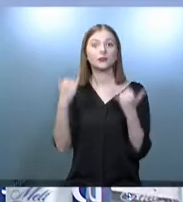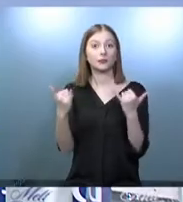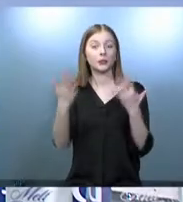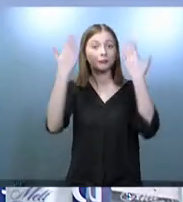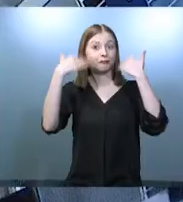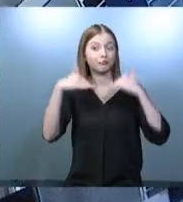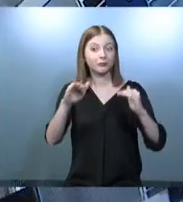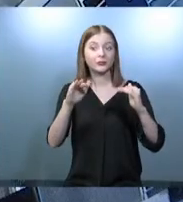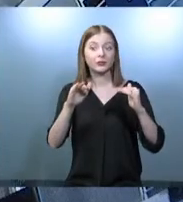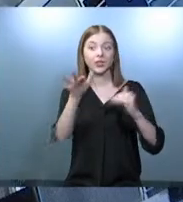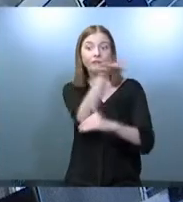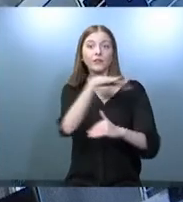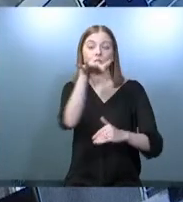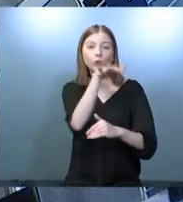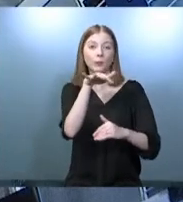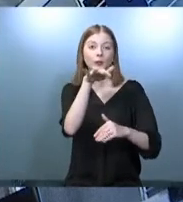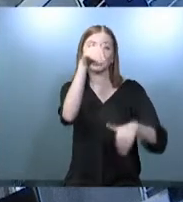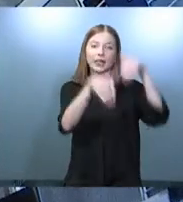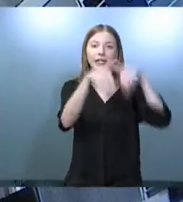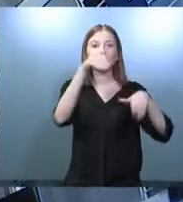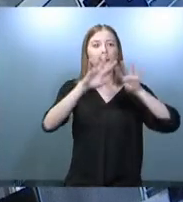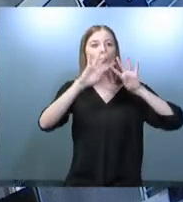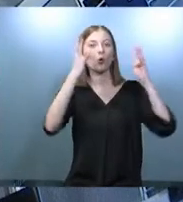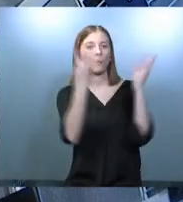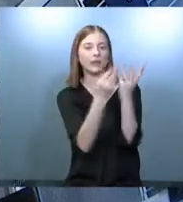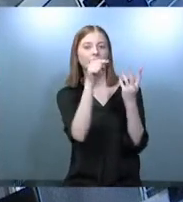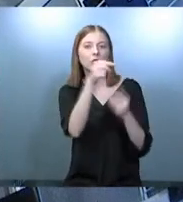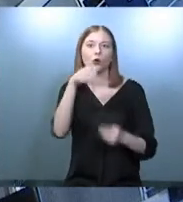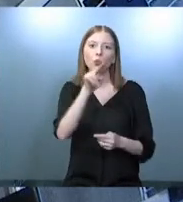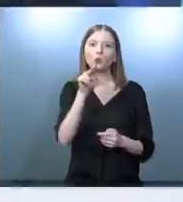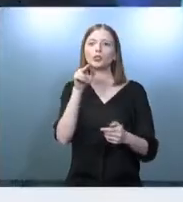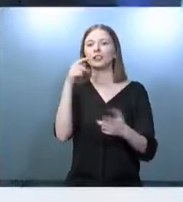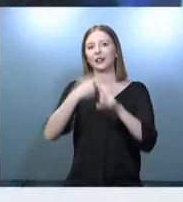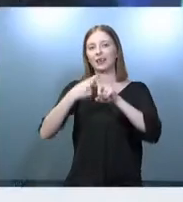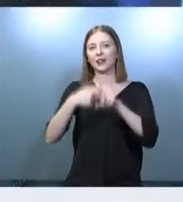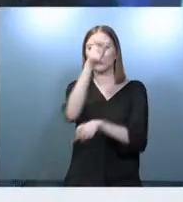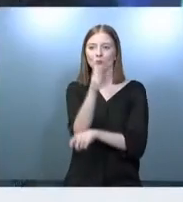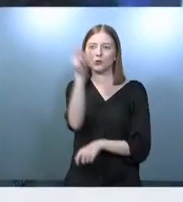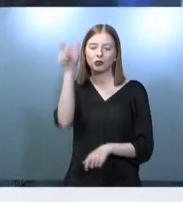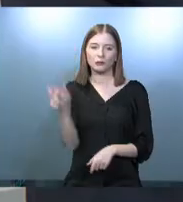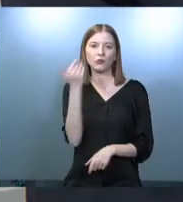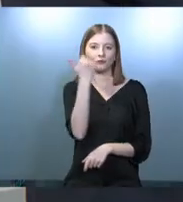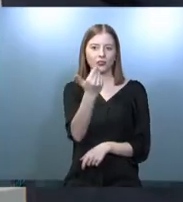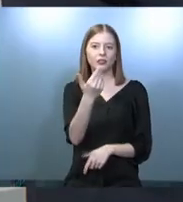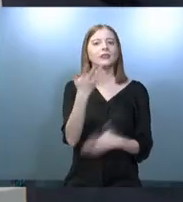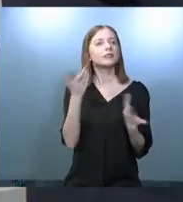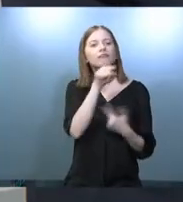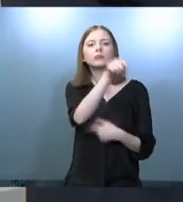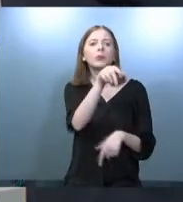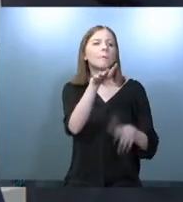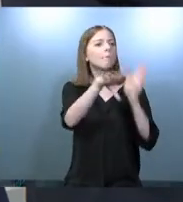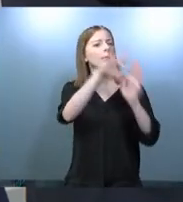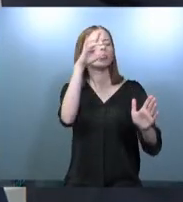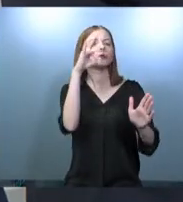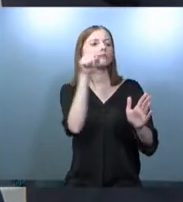rinkimų komitetas - komanda už Kėdainių krašto žmonės ir jo atstovė Virginija Baltraitienė. Ponė Virginija, kodėl reikėtų balsuoti už